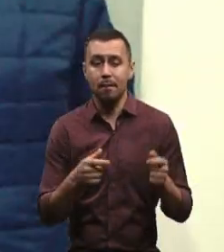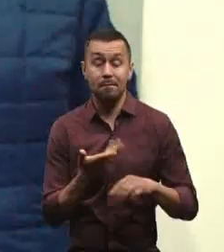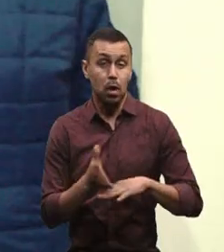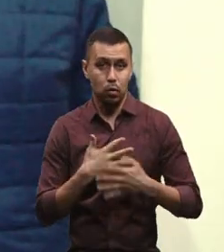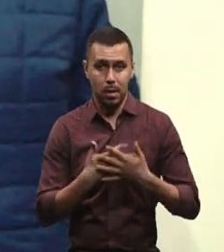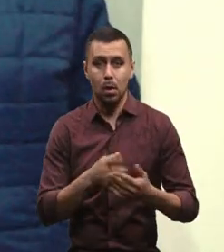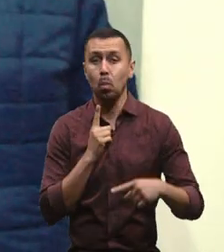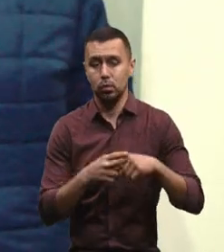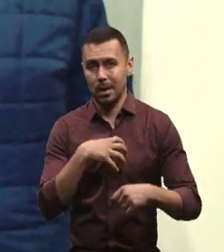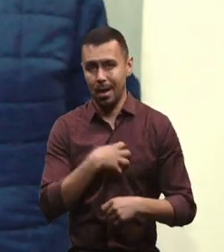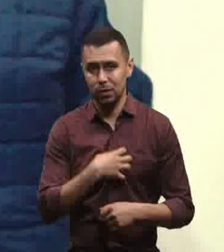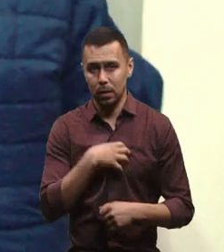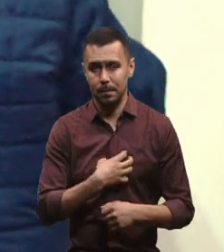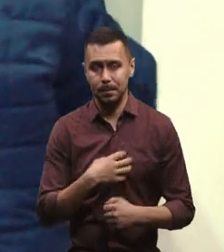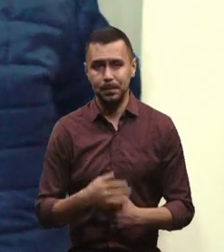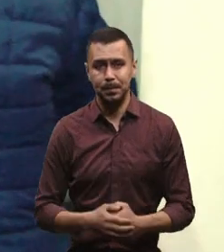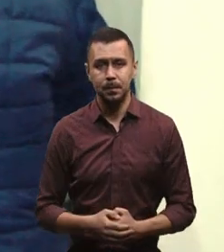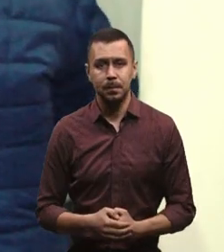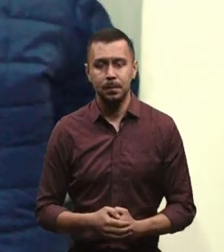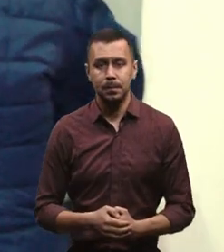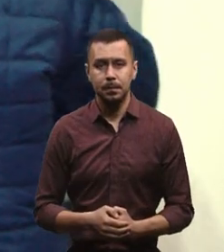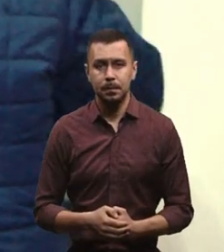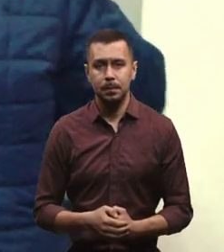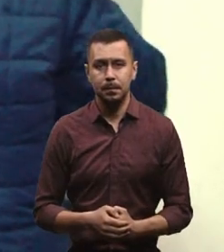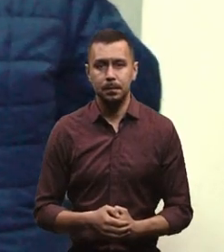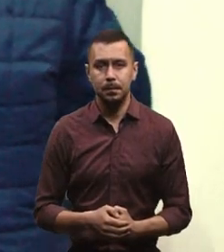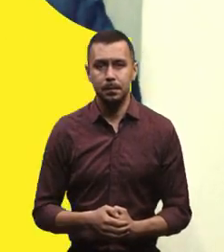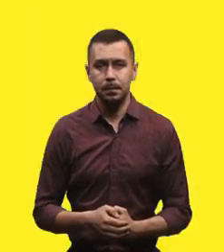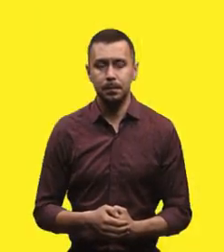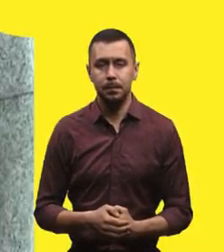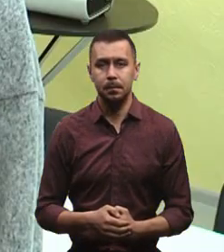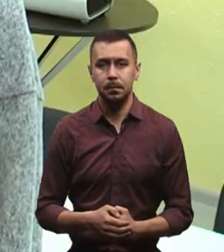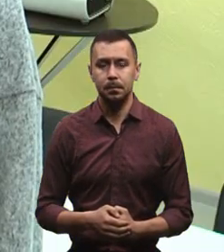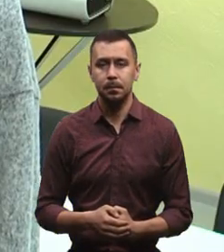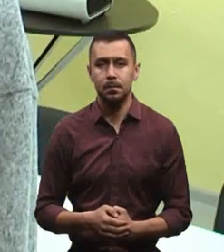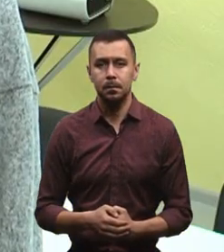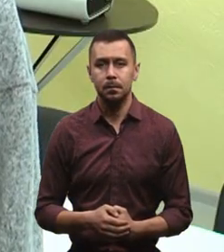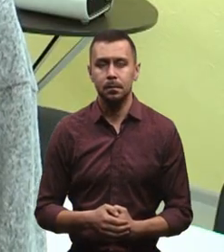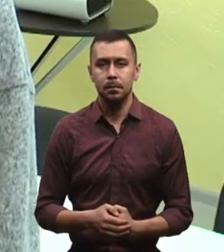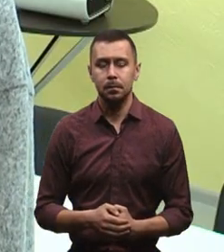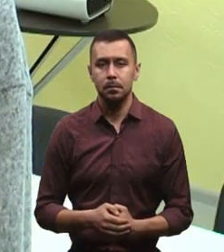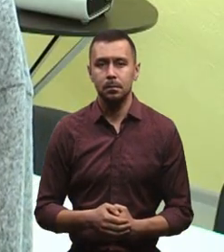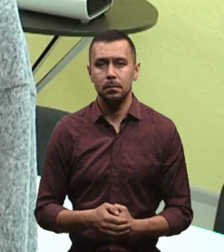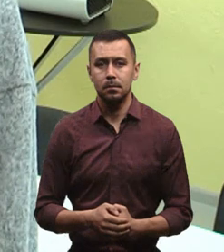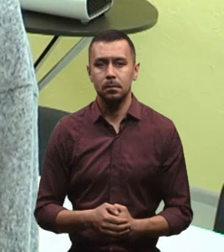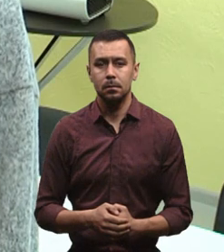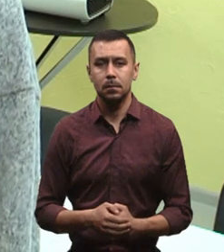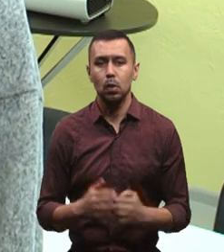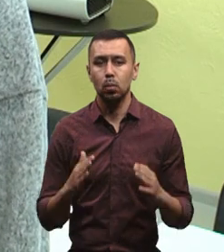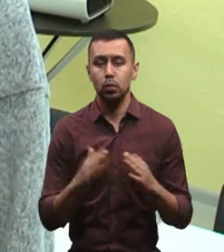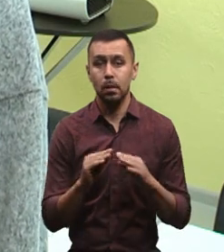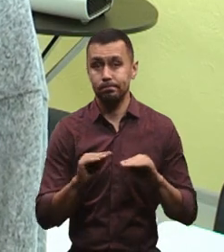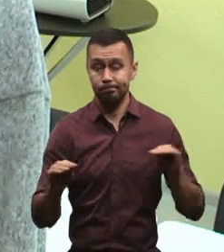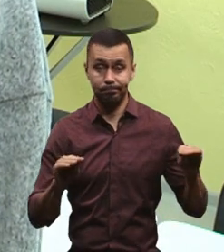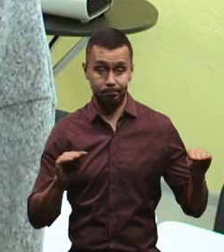кашель. Тетяна Ворожцова, Юрій Чорний, Суспільне новини, Хмельницький. бит влаштований